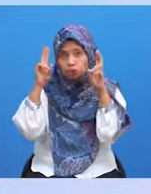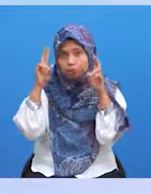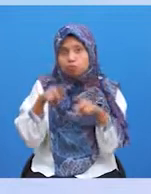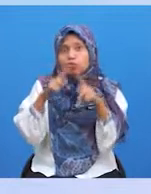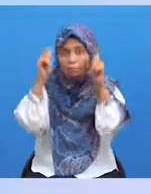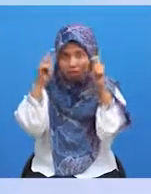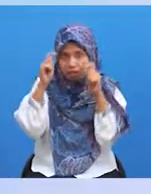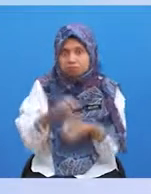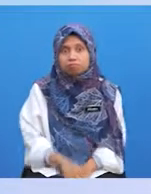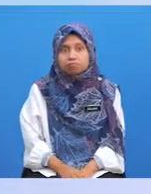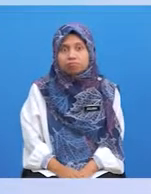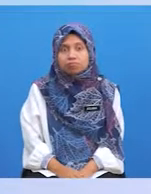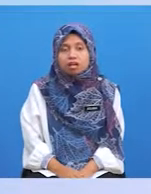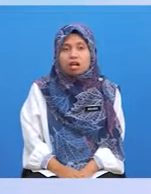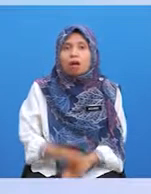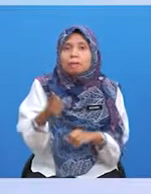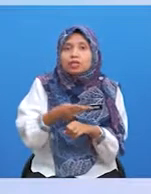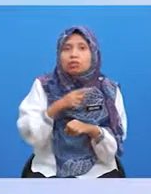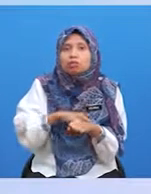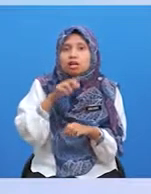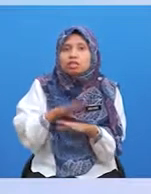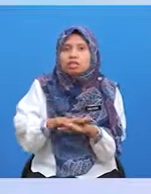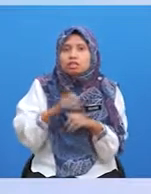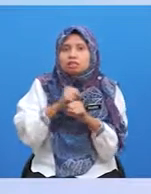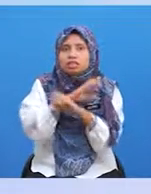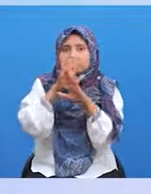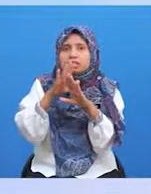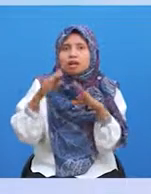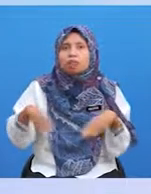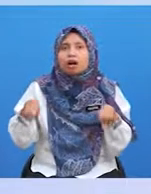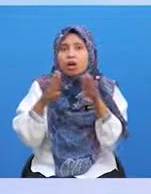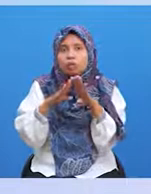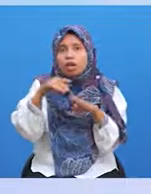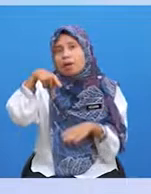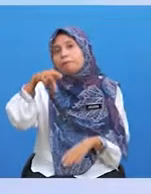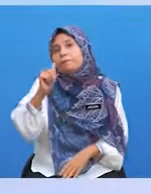Contohnya, pantun di atas menjelaskan bahawa